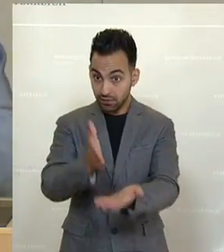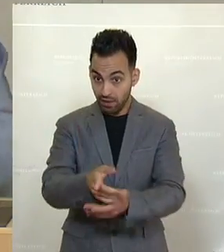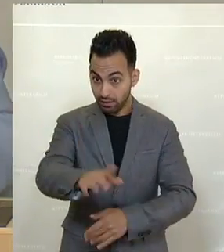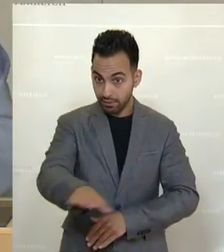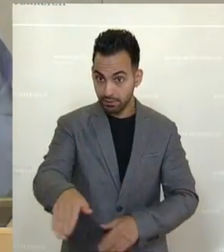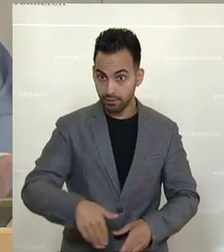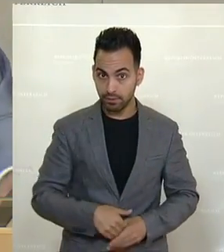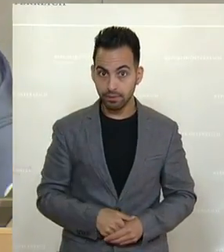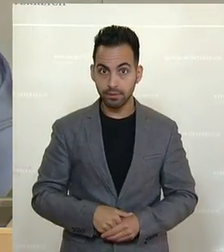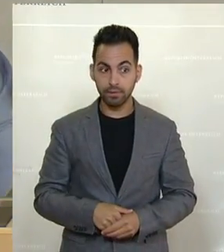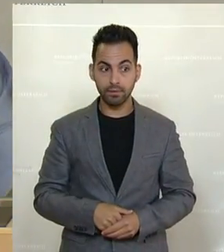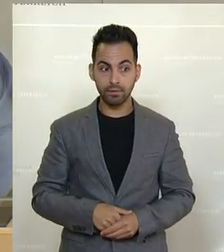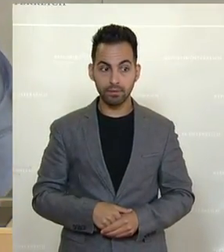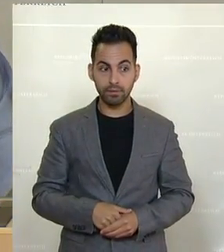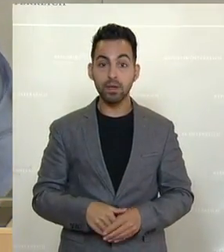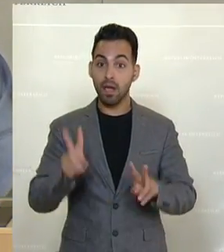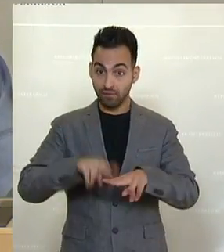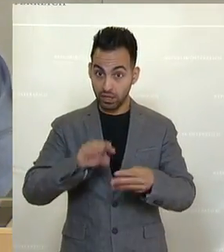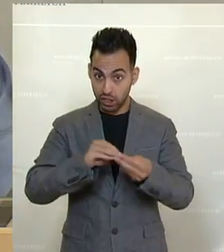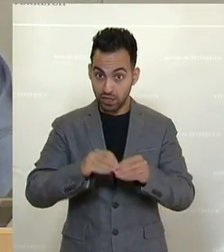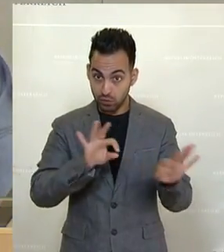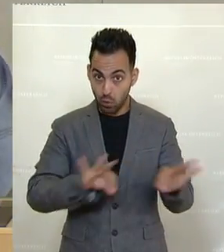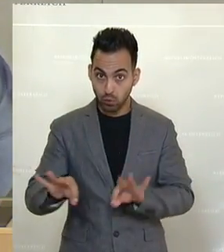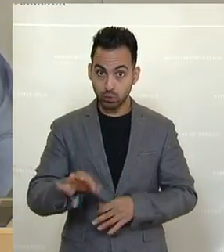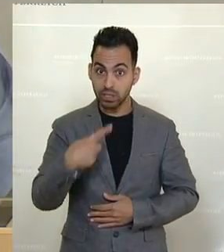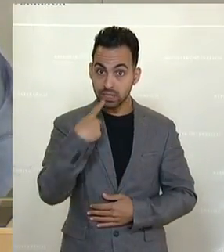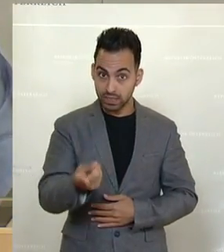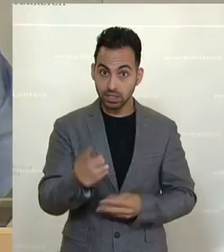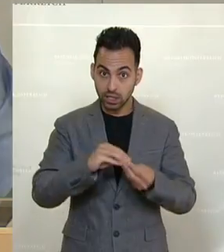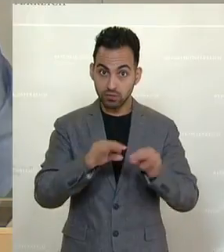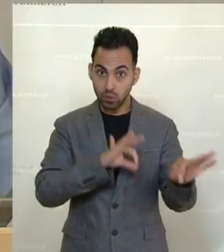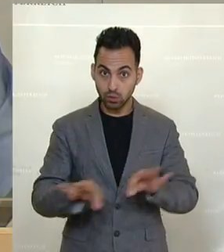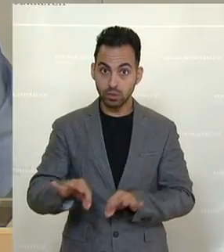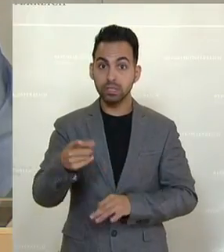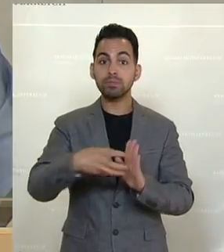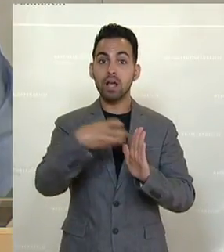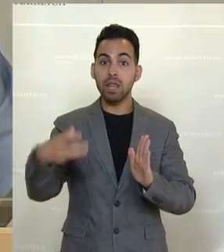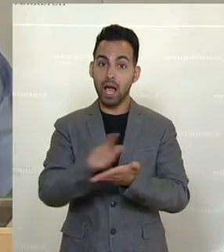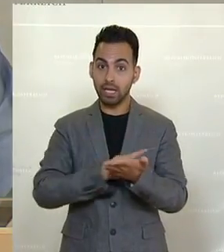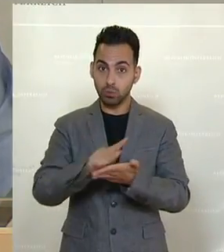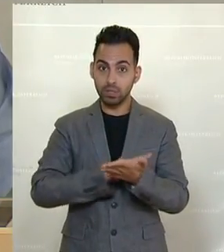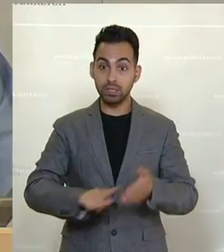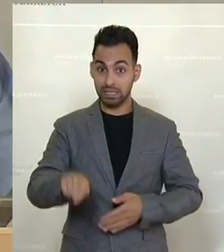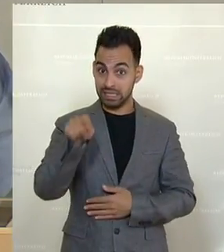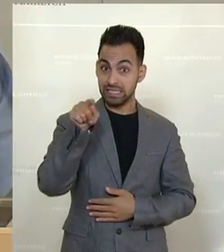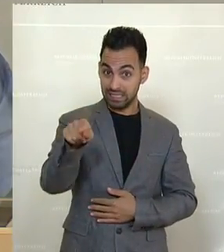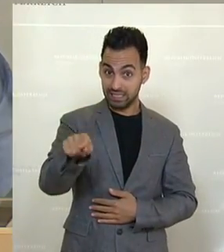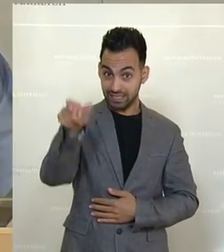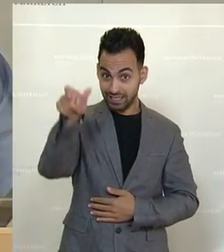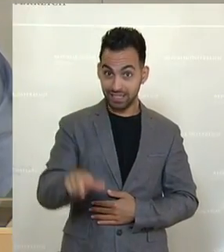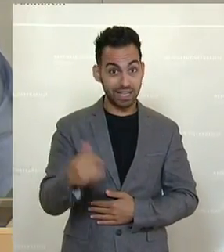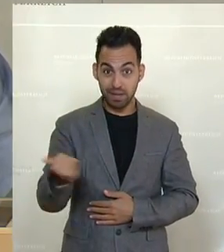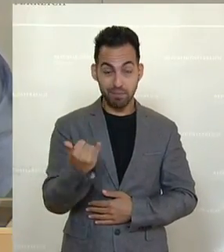Abgeordneter Möginger, wenn Sie zur Geschäftsordnung etwas zu sagen haben, sagen Sie zur Geschäftsordnung. Sie haben lang genug Zeit gehabt. Gerade Sie sind es, der